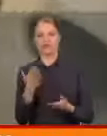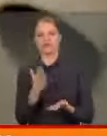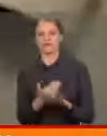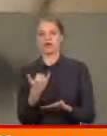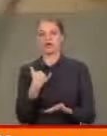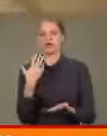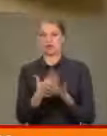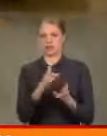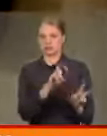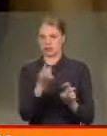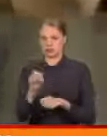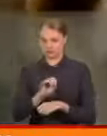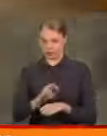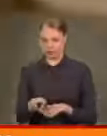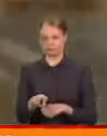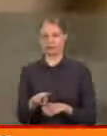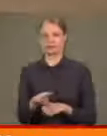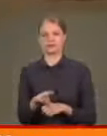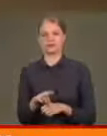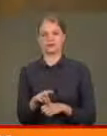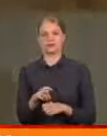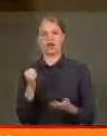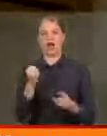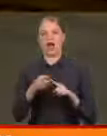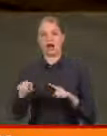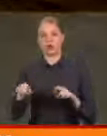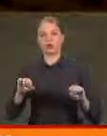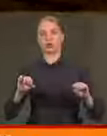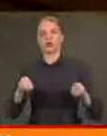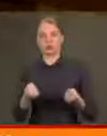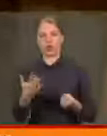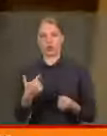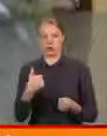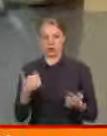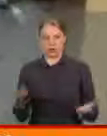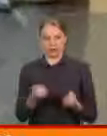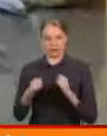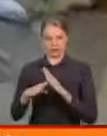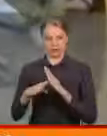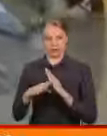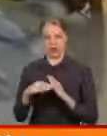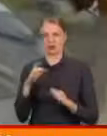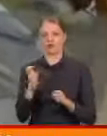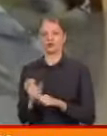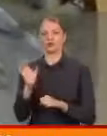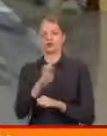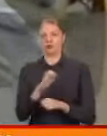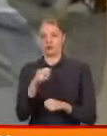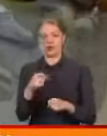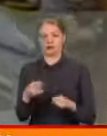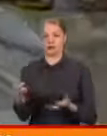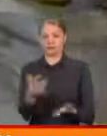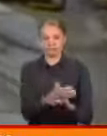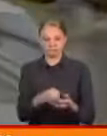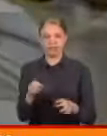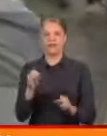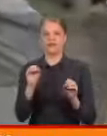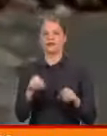є названня, а це друзі, які нас спасають. Із доправленого з фронту вирішила